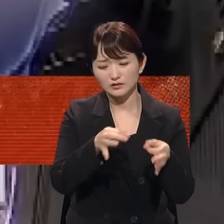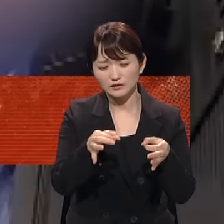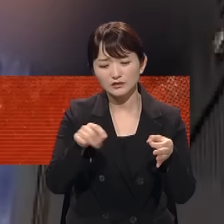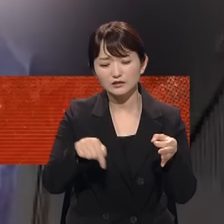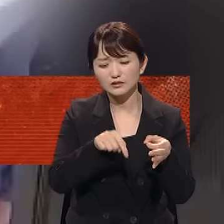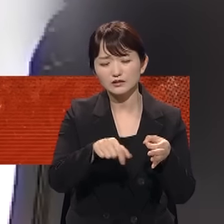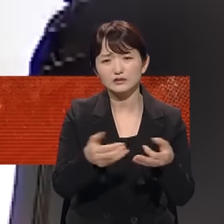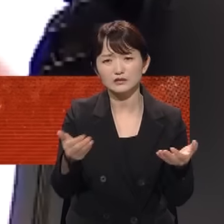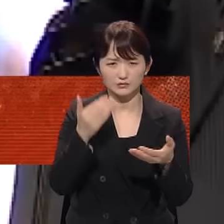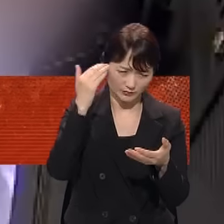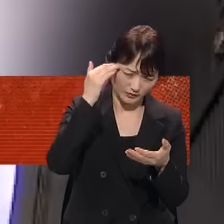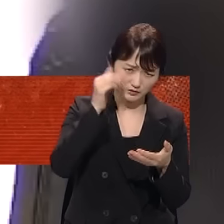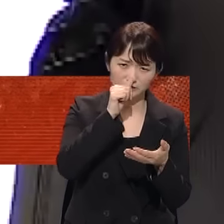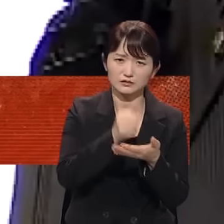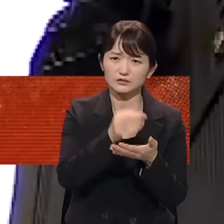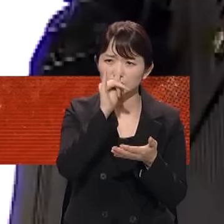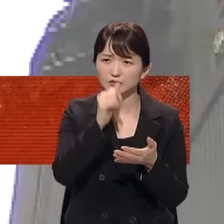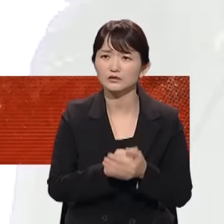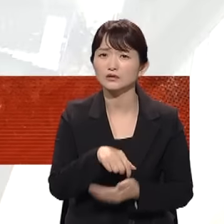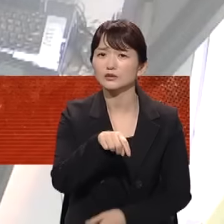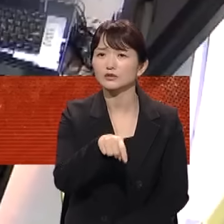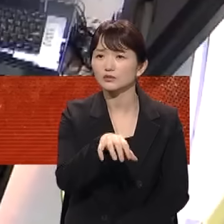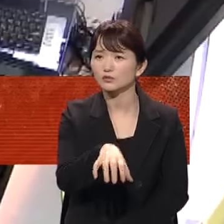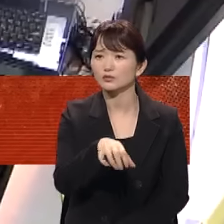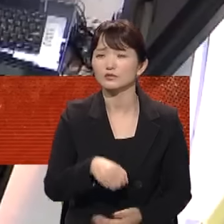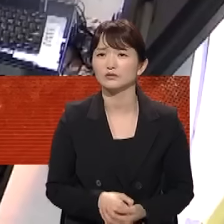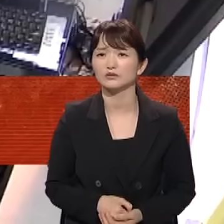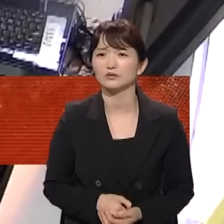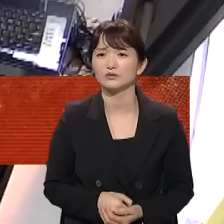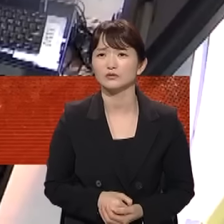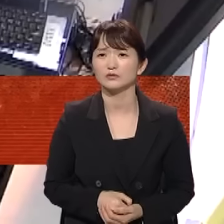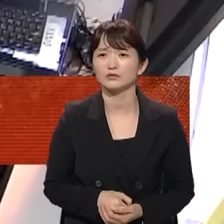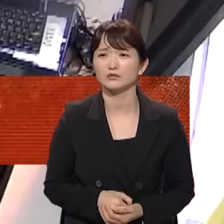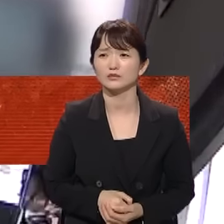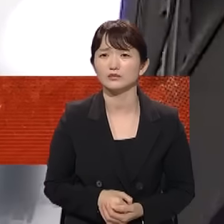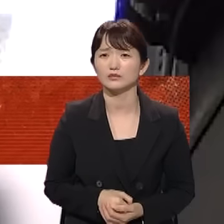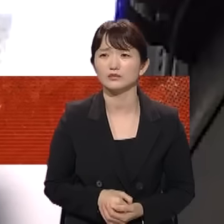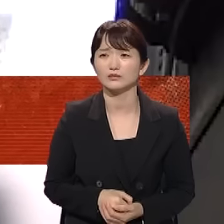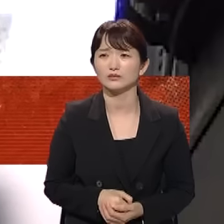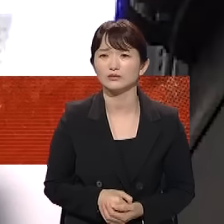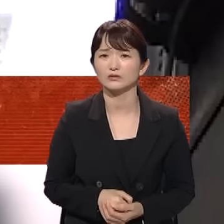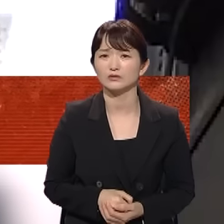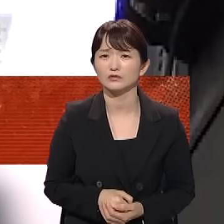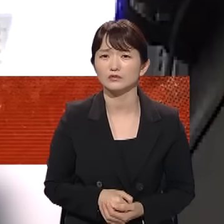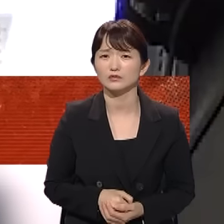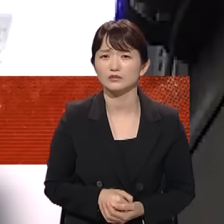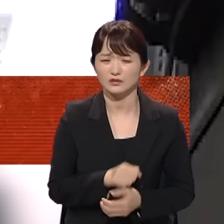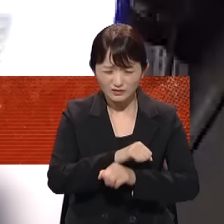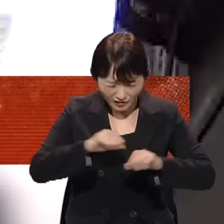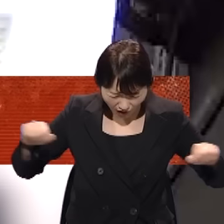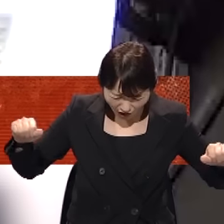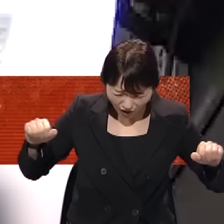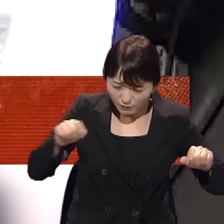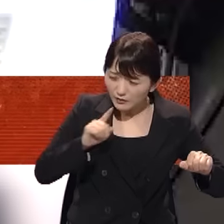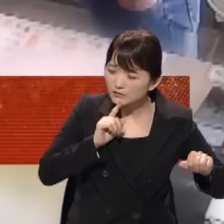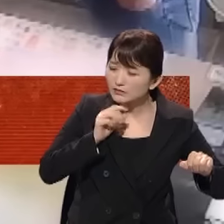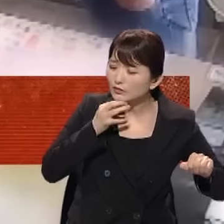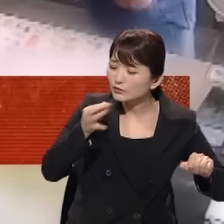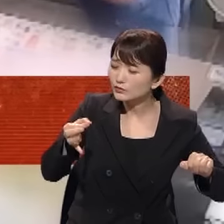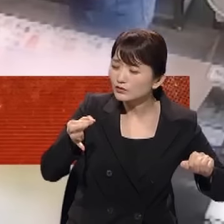업무방해도 될 여지도 있어 보이거든요. 그리고 저 공간이 그렇게 말했는데 못 듣고 찾아와서 손님에게 건네줘야 될 만큼 좁은 것도